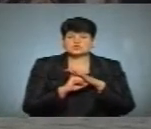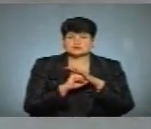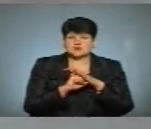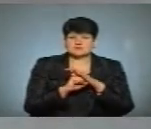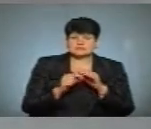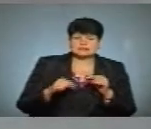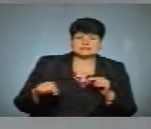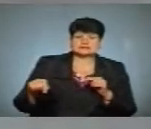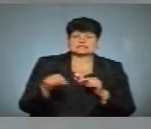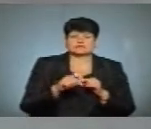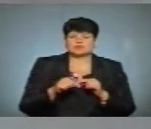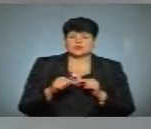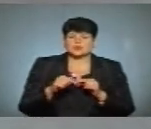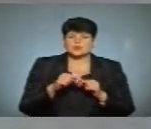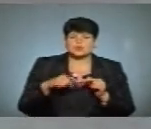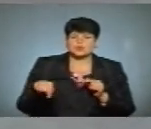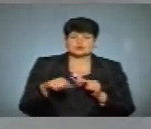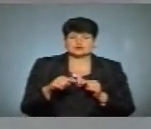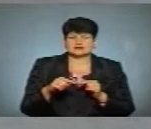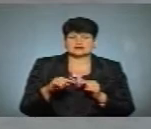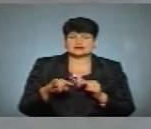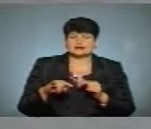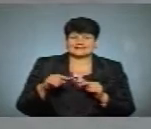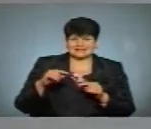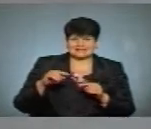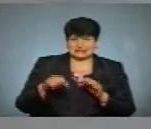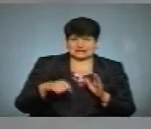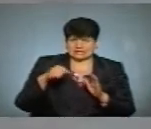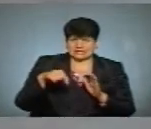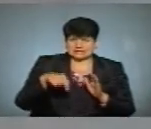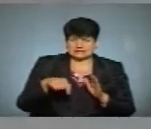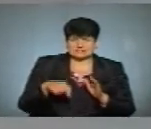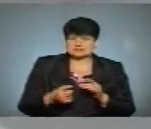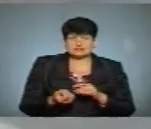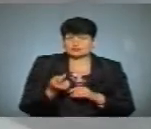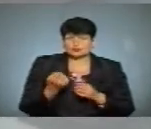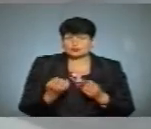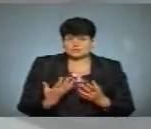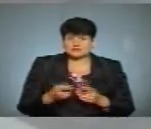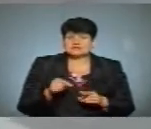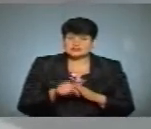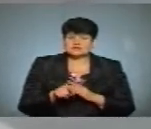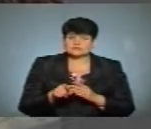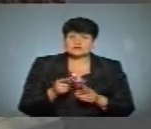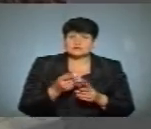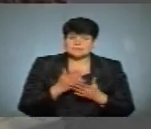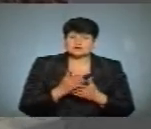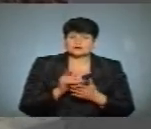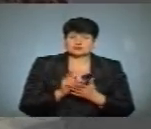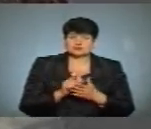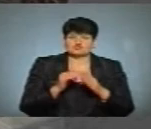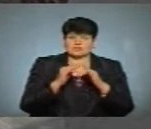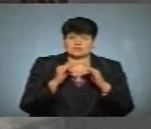навколо власне, круглої криниці. Ну і стало питання, що такі фундаменти не виникли просто. Значить, вона мала обов'язково це накриття. Ми